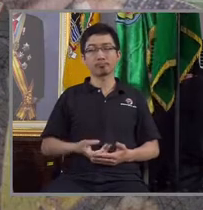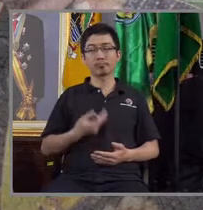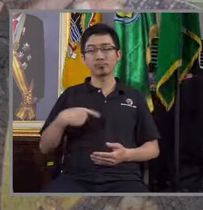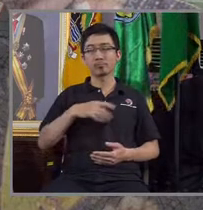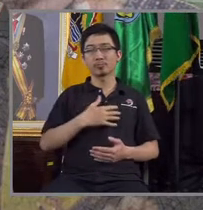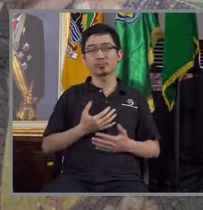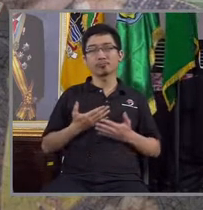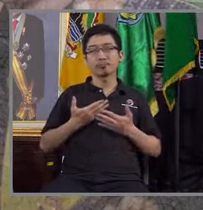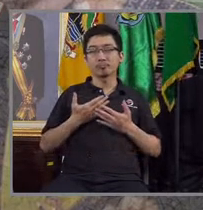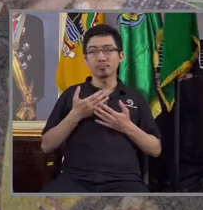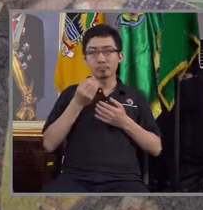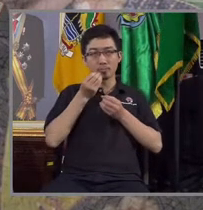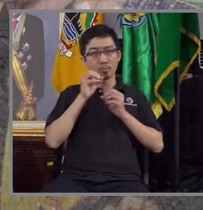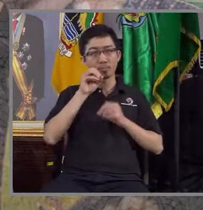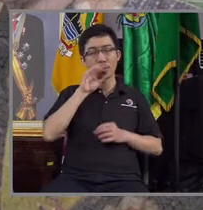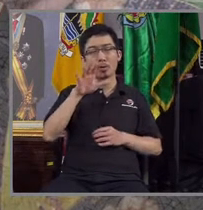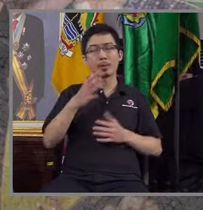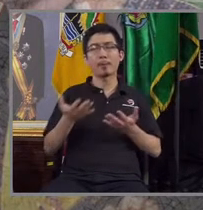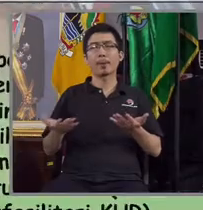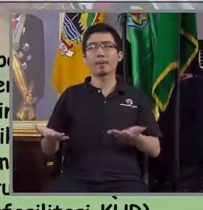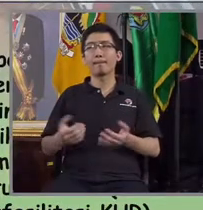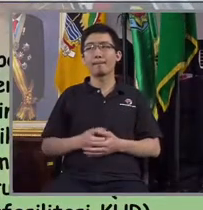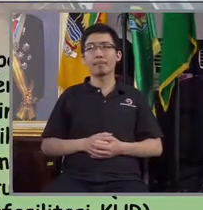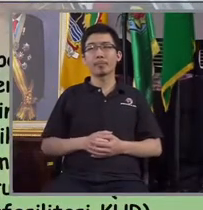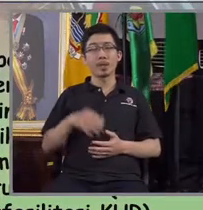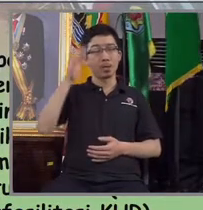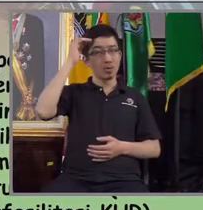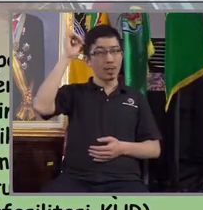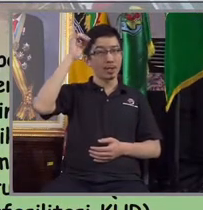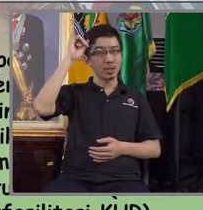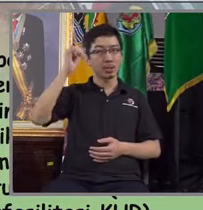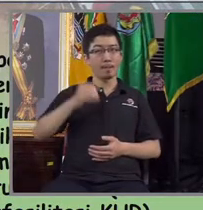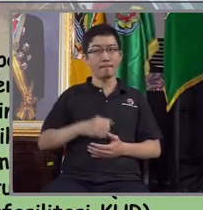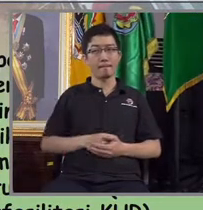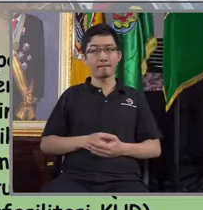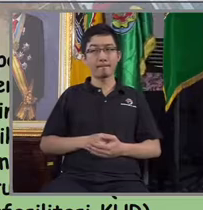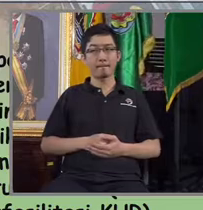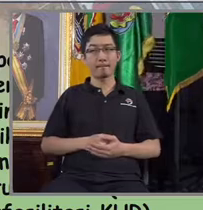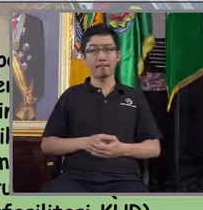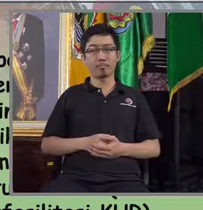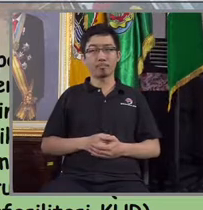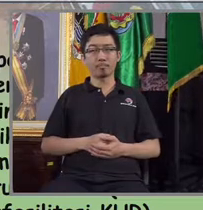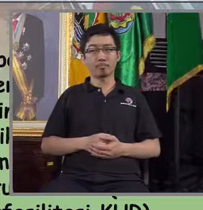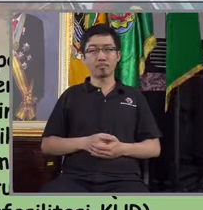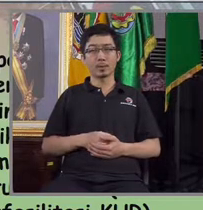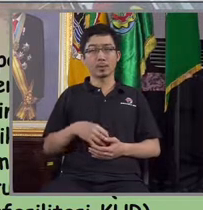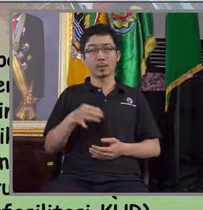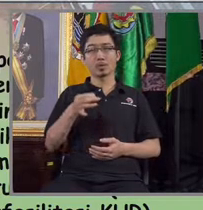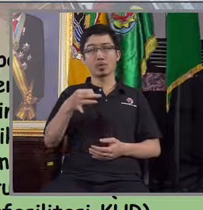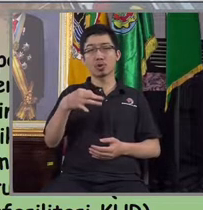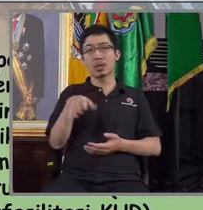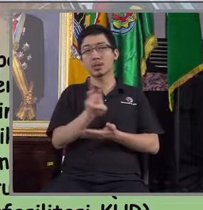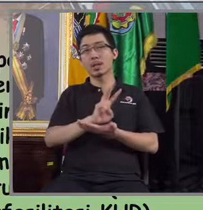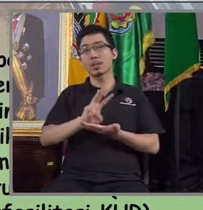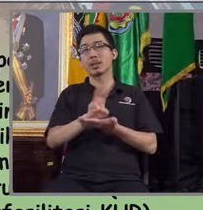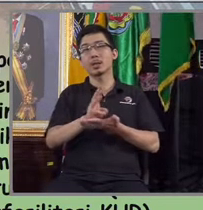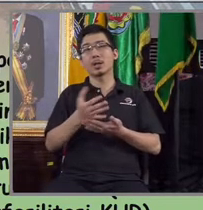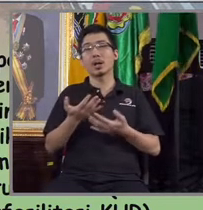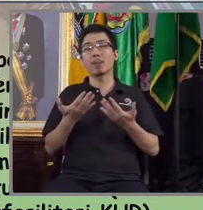beberapa hal berkaitan dengan inovasi yang sudah kita lakukan di kota Salatiga